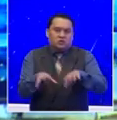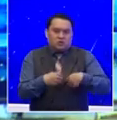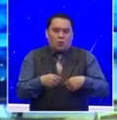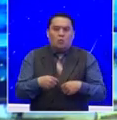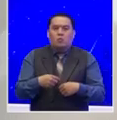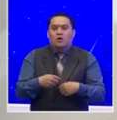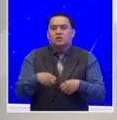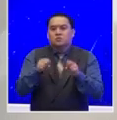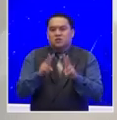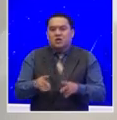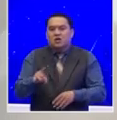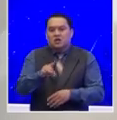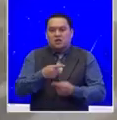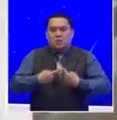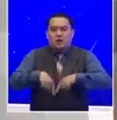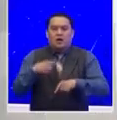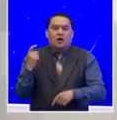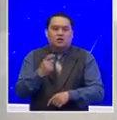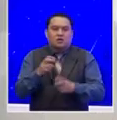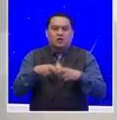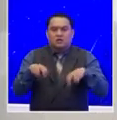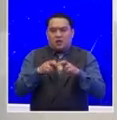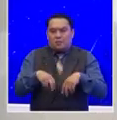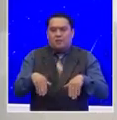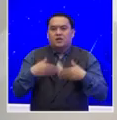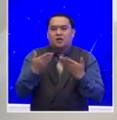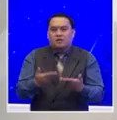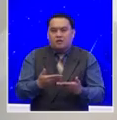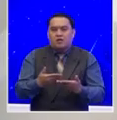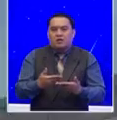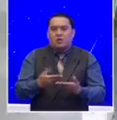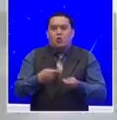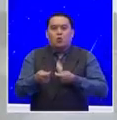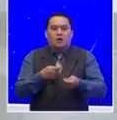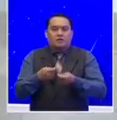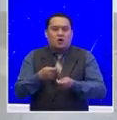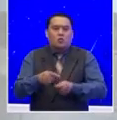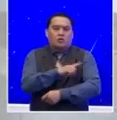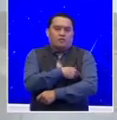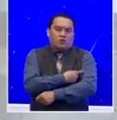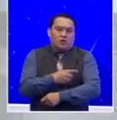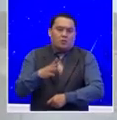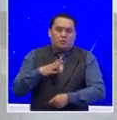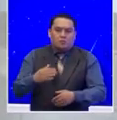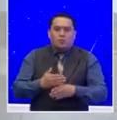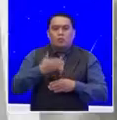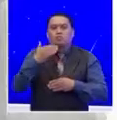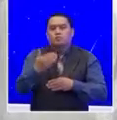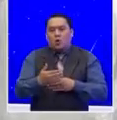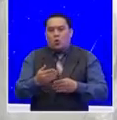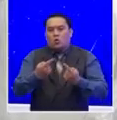контрафактно-алкогольной продукции специалистами регионального департамента экономических расследований, переданы в ведение областного управления